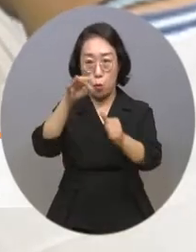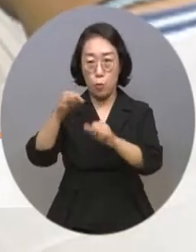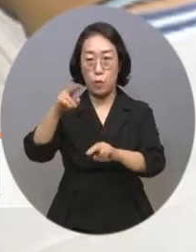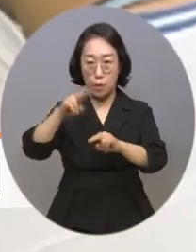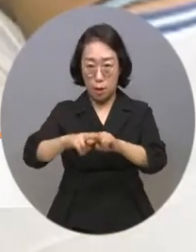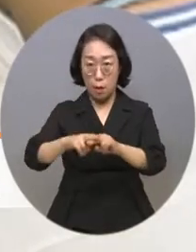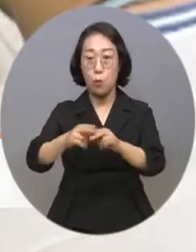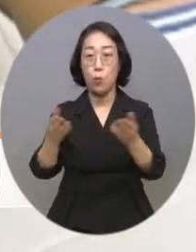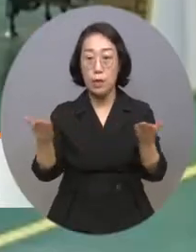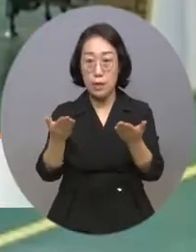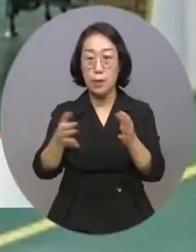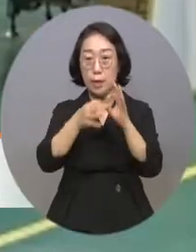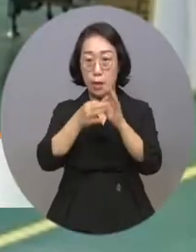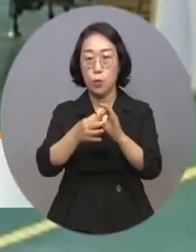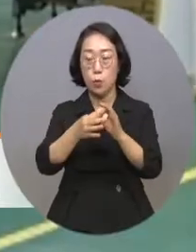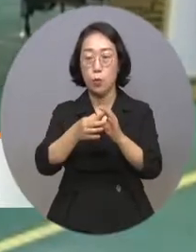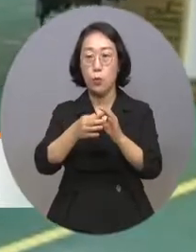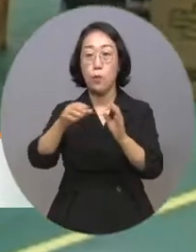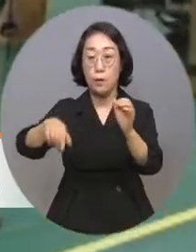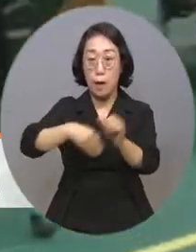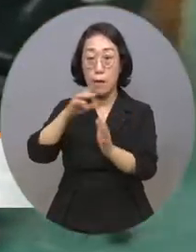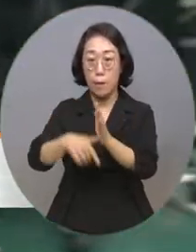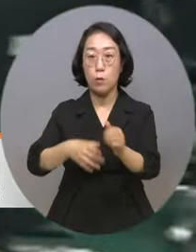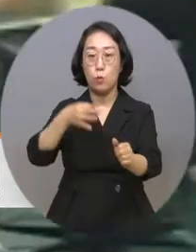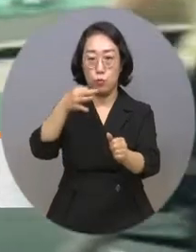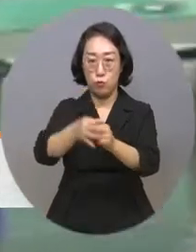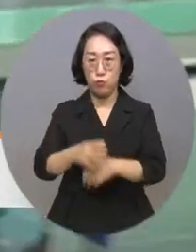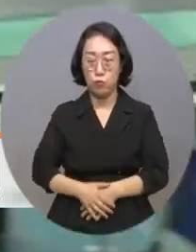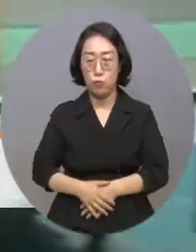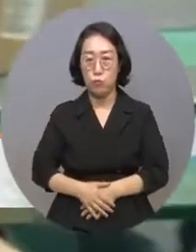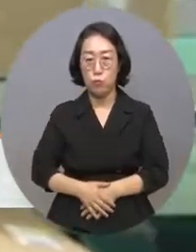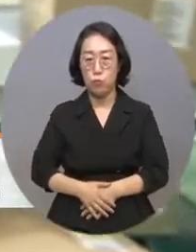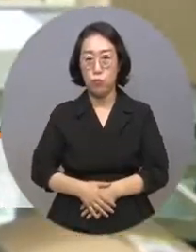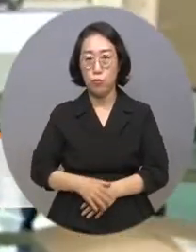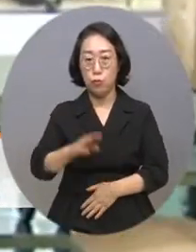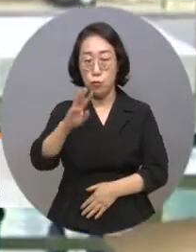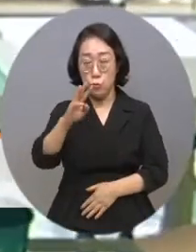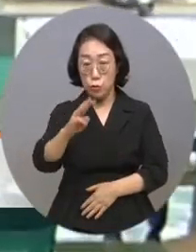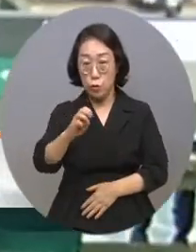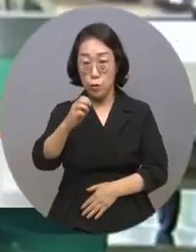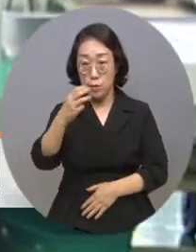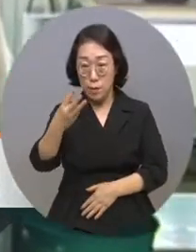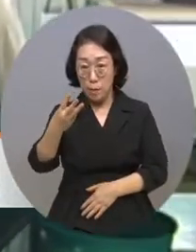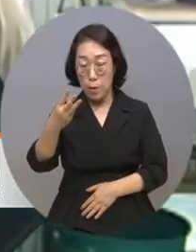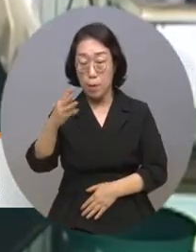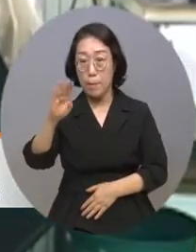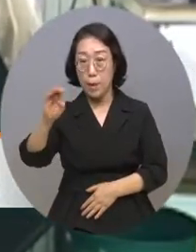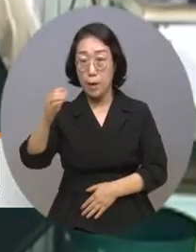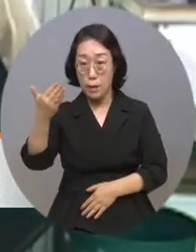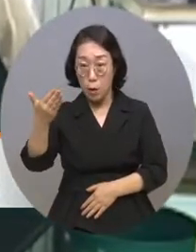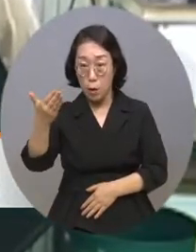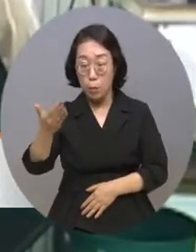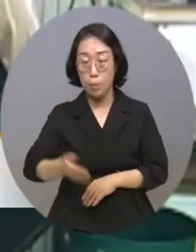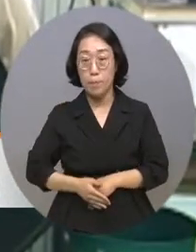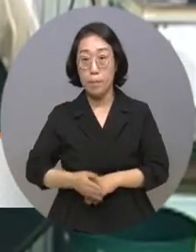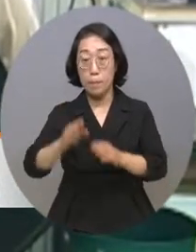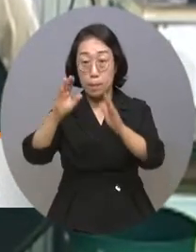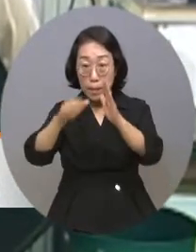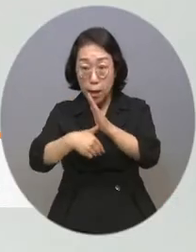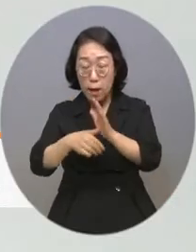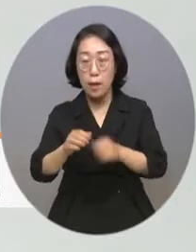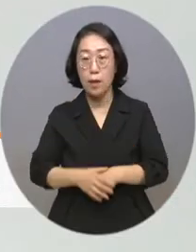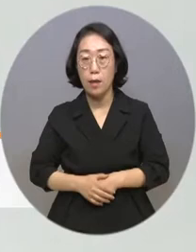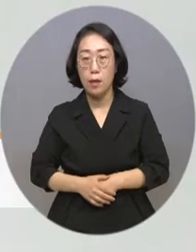경우 지급됩니다. 32명 이하 사업체의 경우 1명, 33명에서 49명의 사업체의